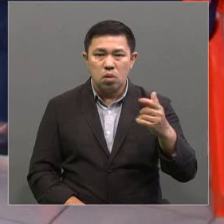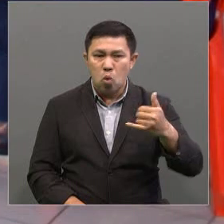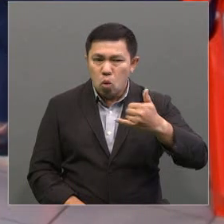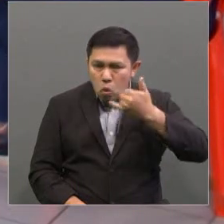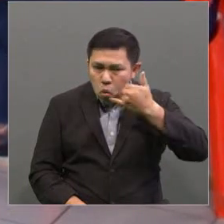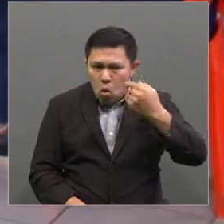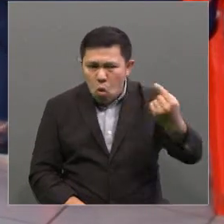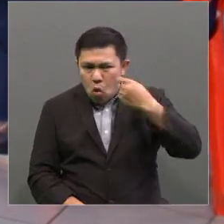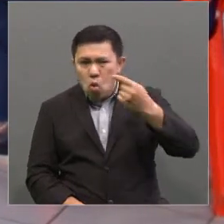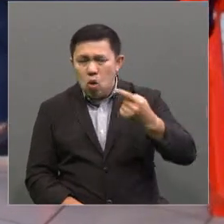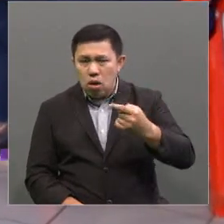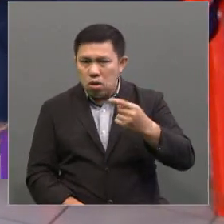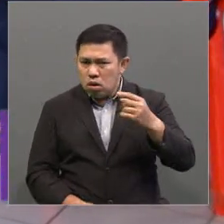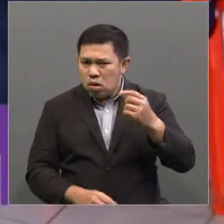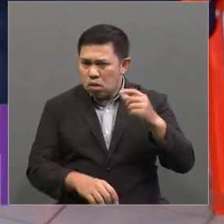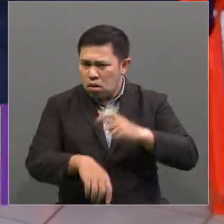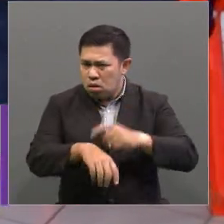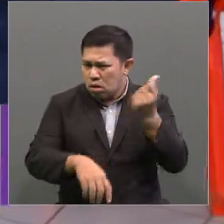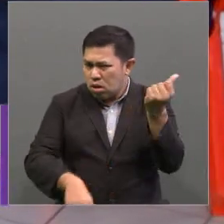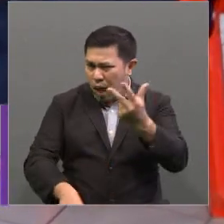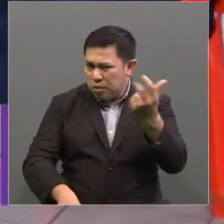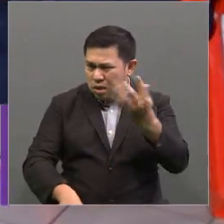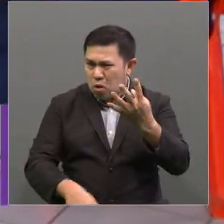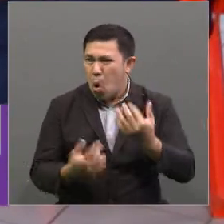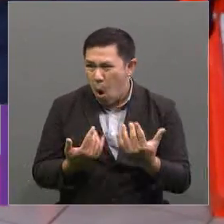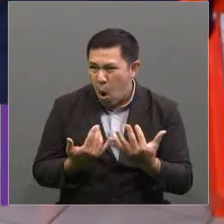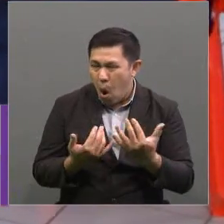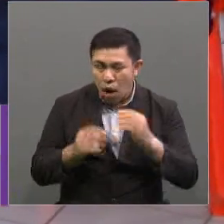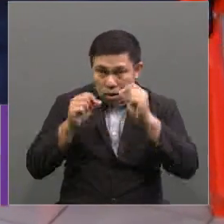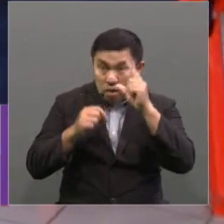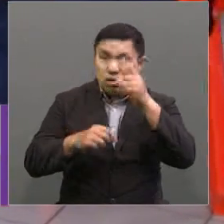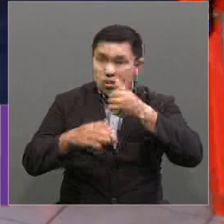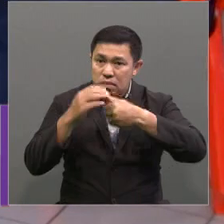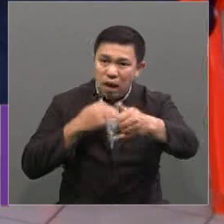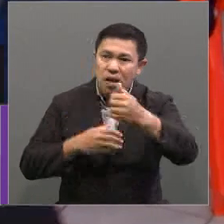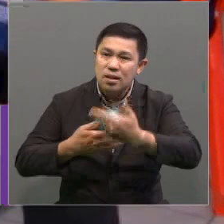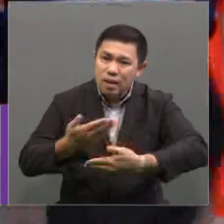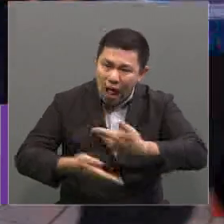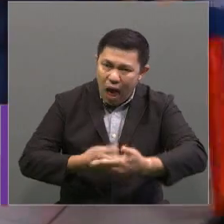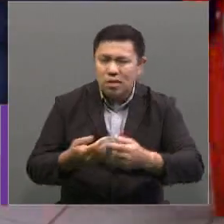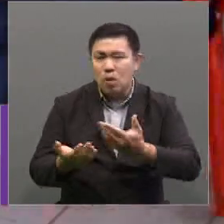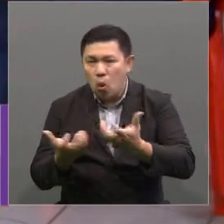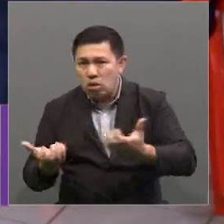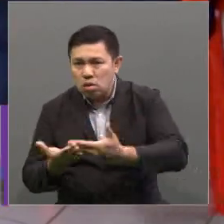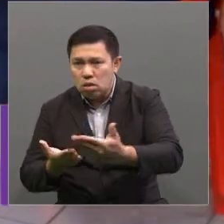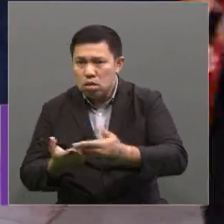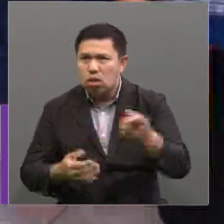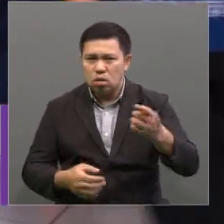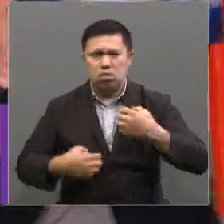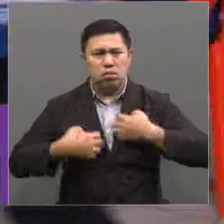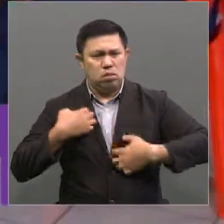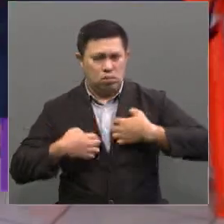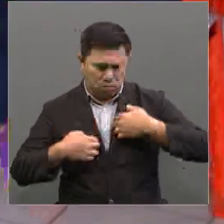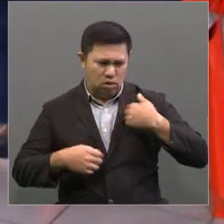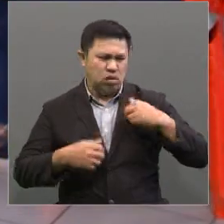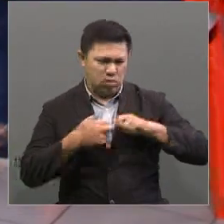ขู่เรานะคะประมาณตีสามตีสี่เนี่ยเขาจะมาดักเราเวลาเราลุกขึ้นมาไปตลาดไปซื้อของอะไรประมาณนั้นนะคะเดือดร้อนกันทุก